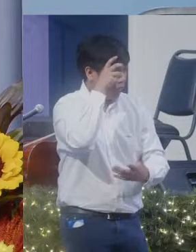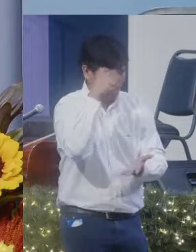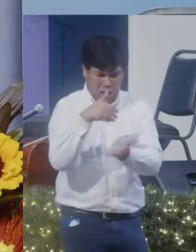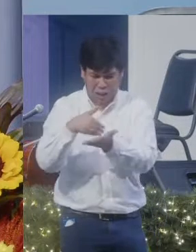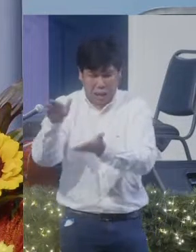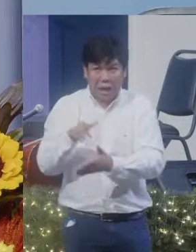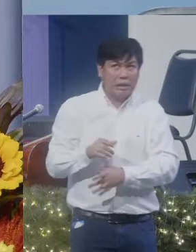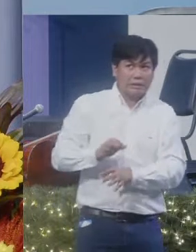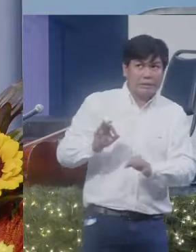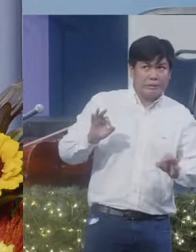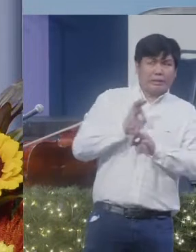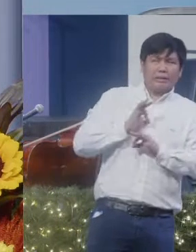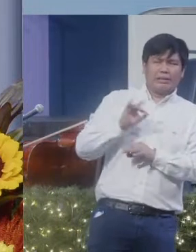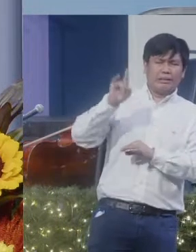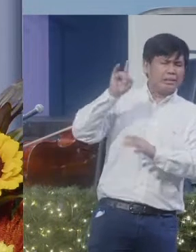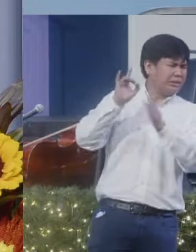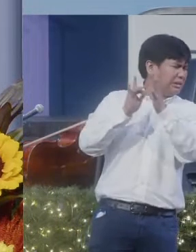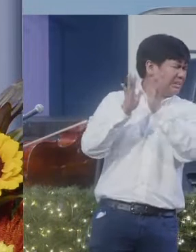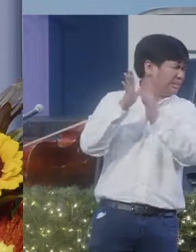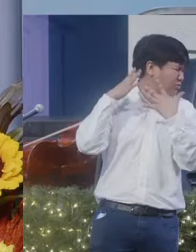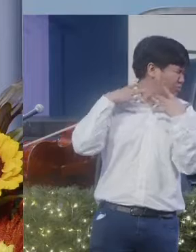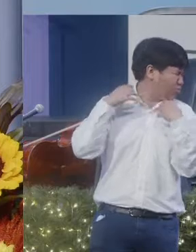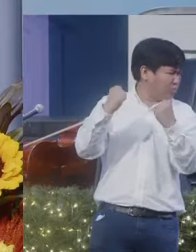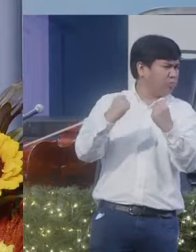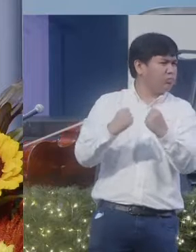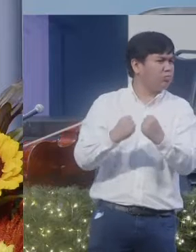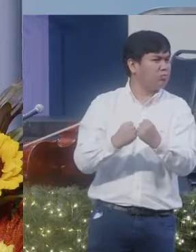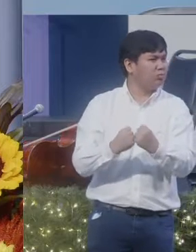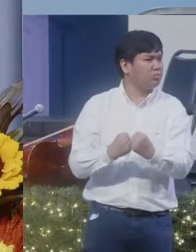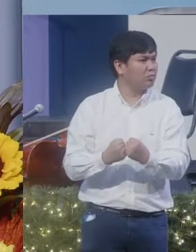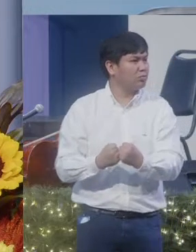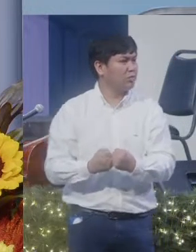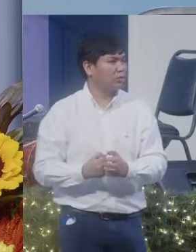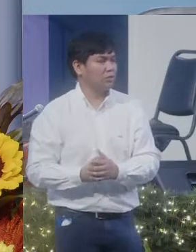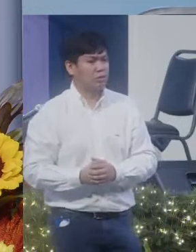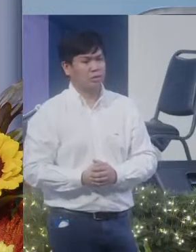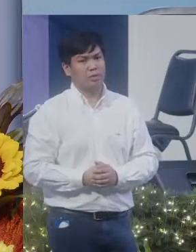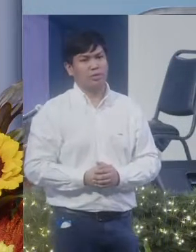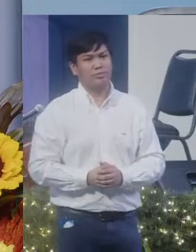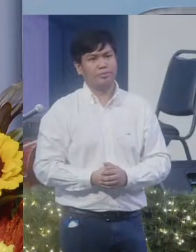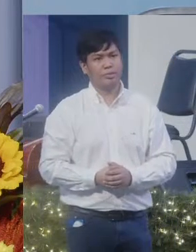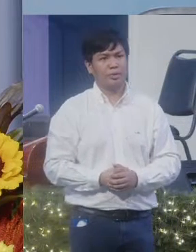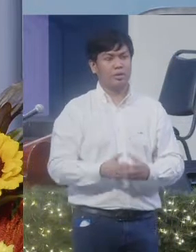But he rebuked them and would not allow them to speak because they knew that he was